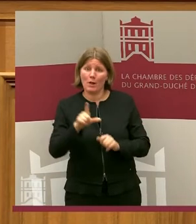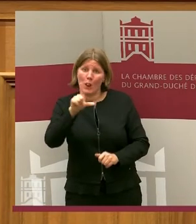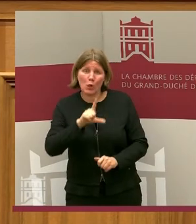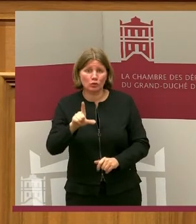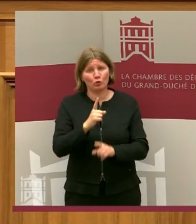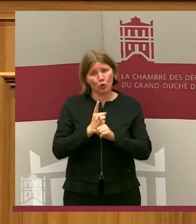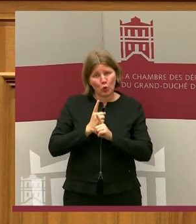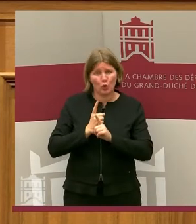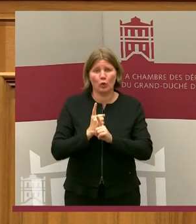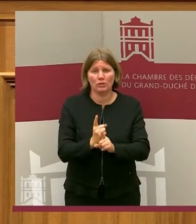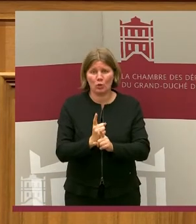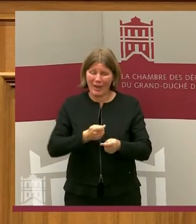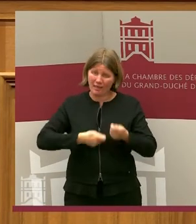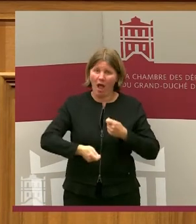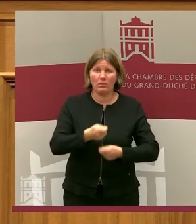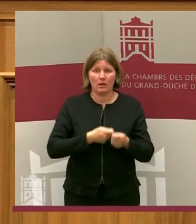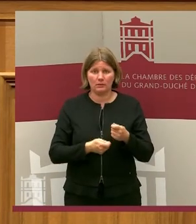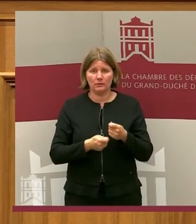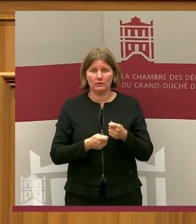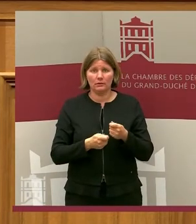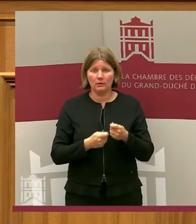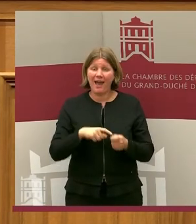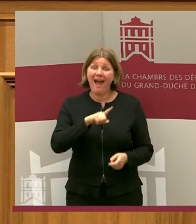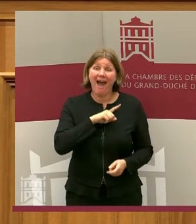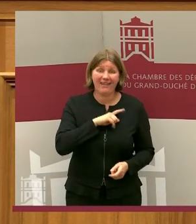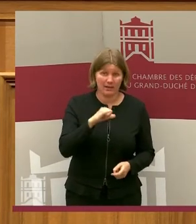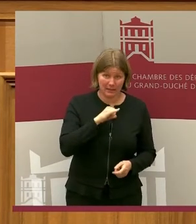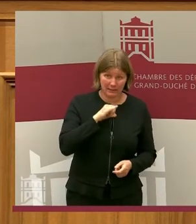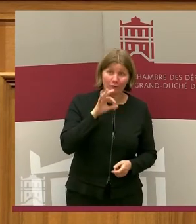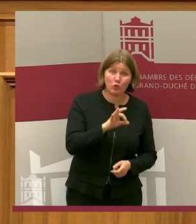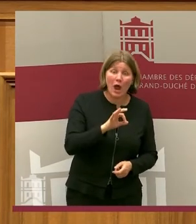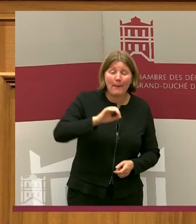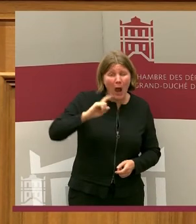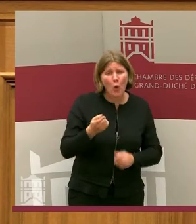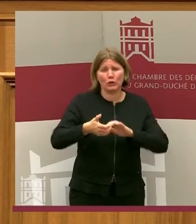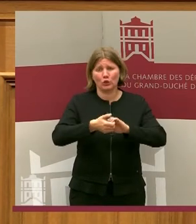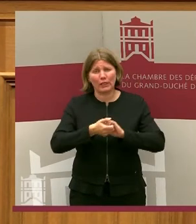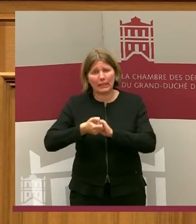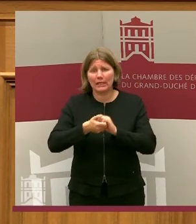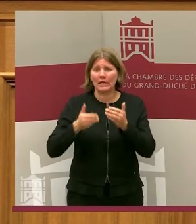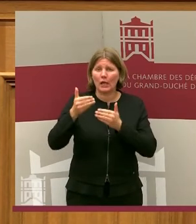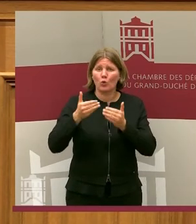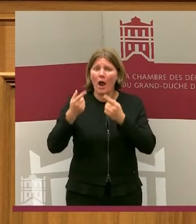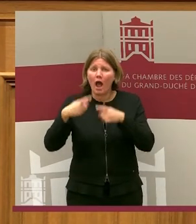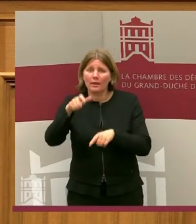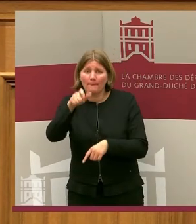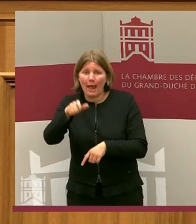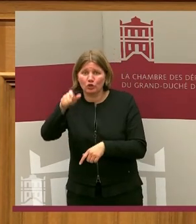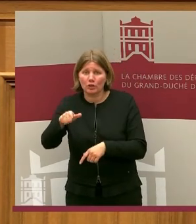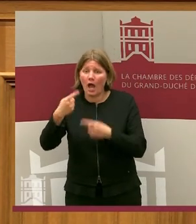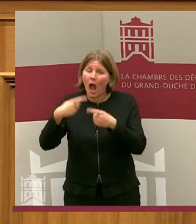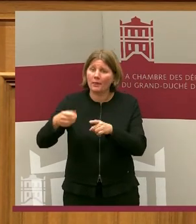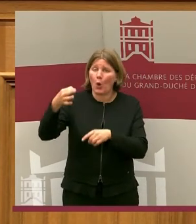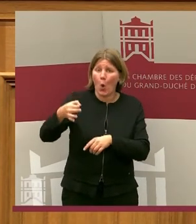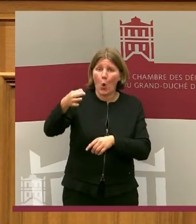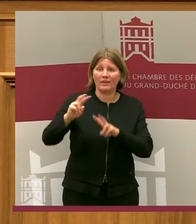konsequent handeln. Erstens aus Eigeninteresse, mir auch aus Solidarität zu den Menschen auf anderen Plätzen